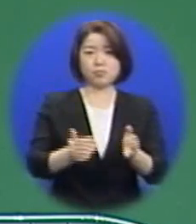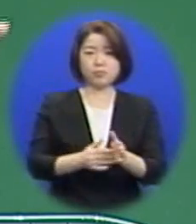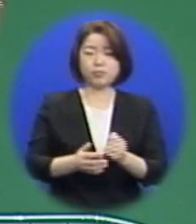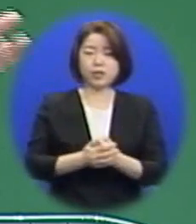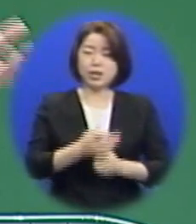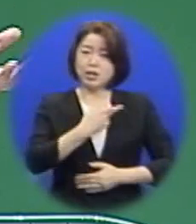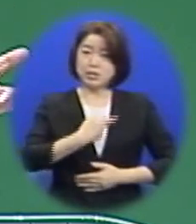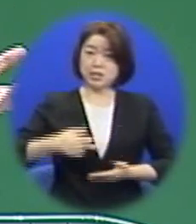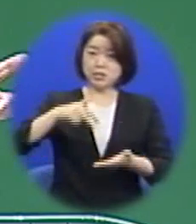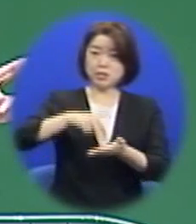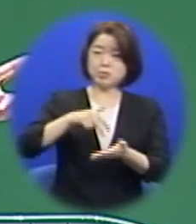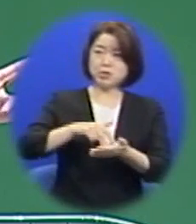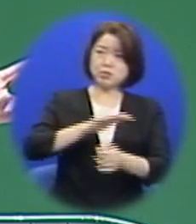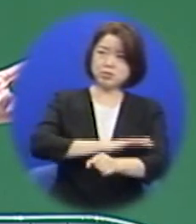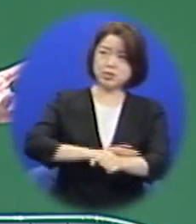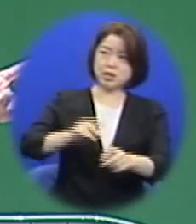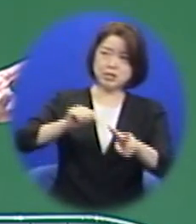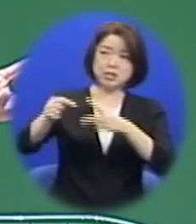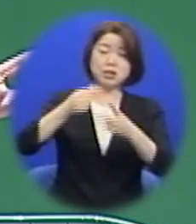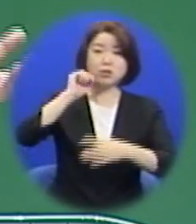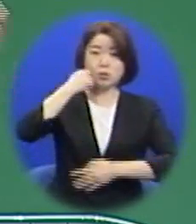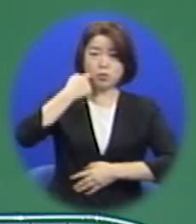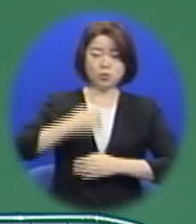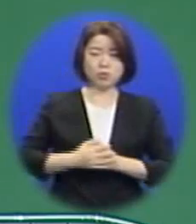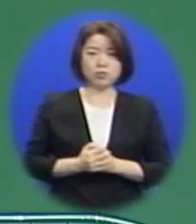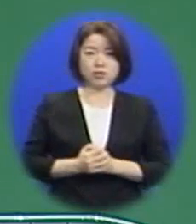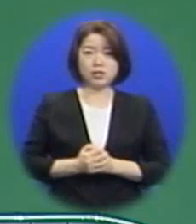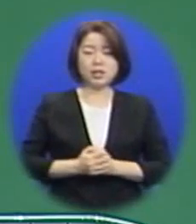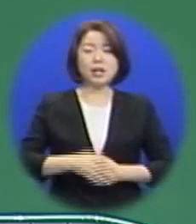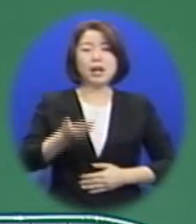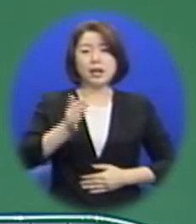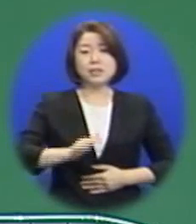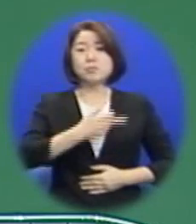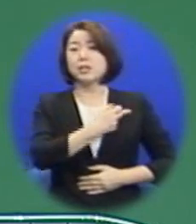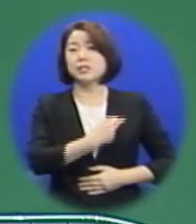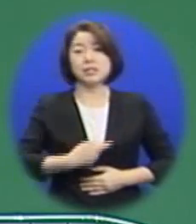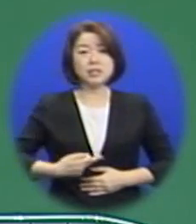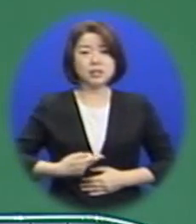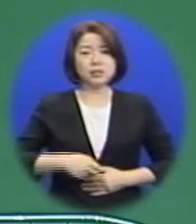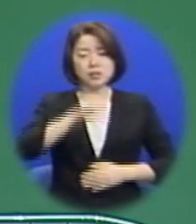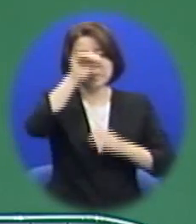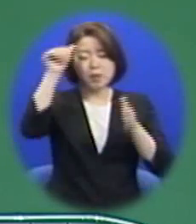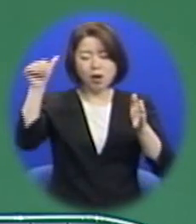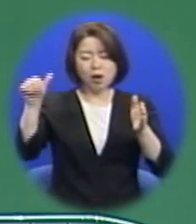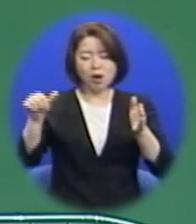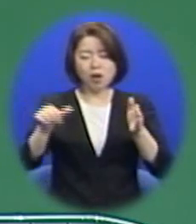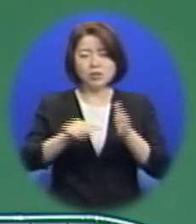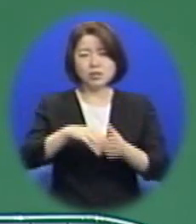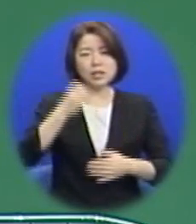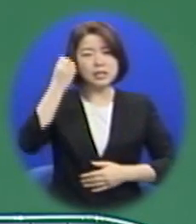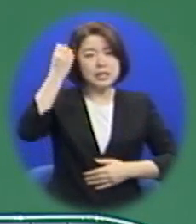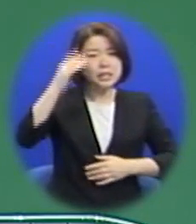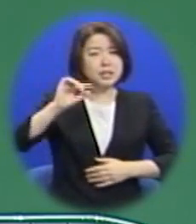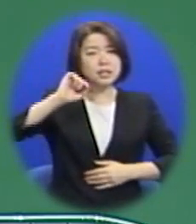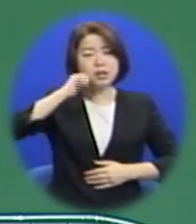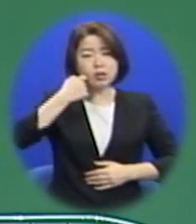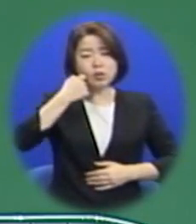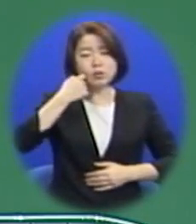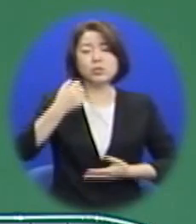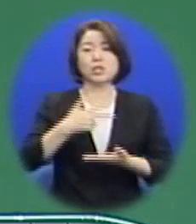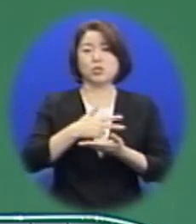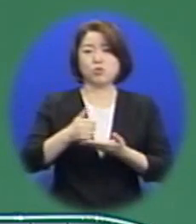당시로서는 잘 이해할 수 없는 것이었지만 제자들은 평생 잊을 수 없는 정말 놀라운